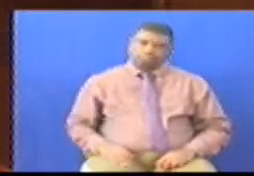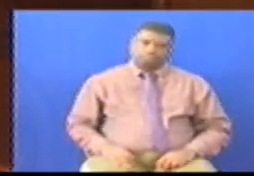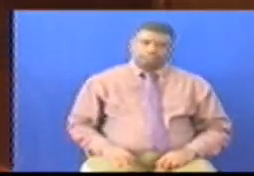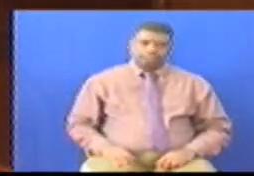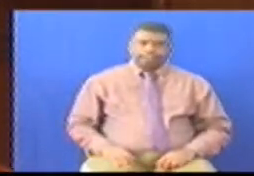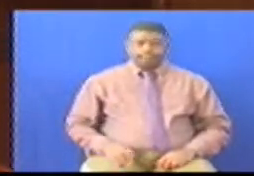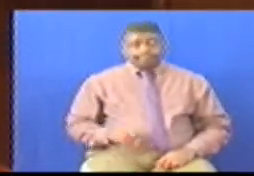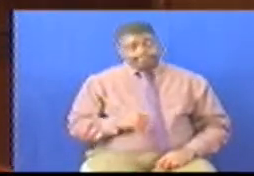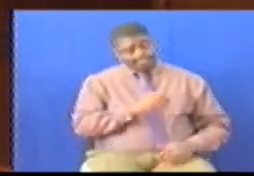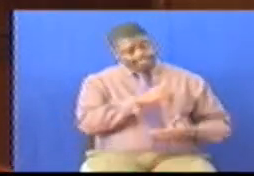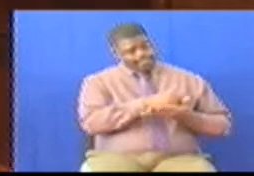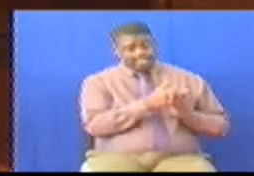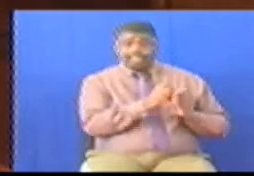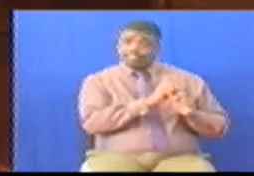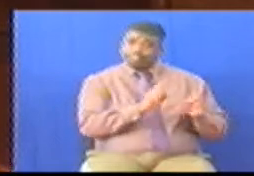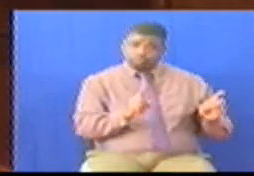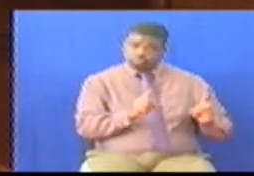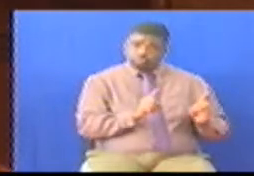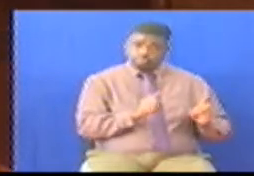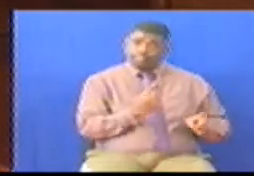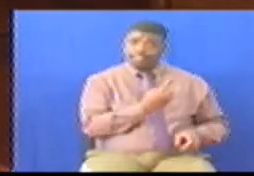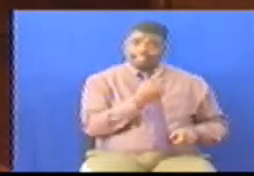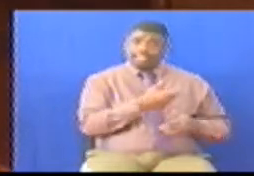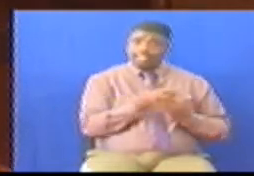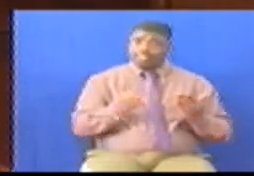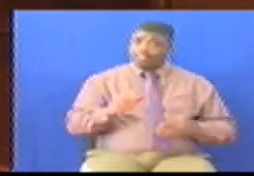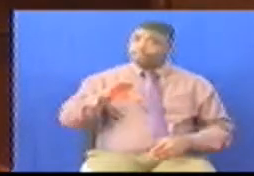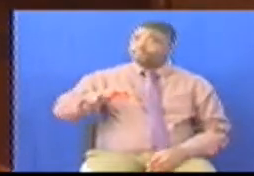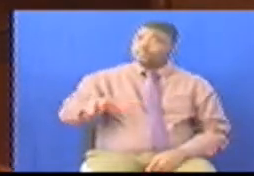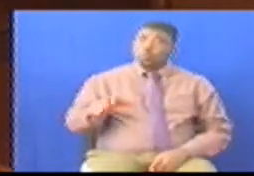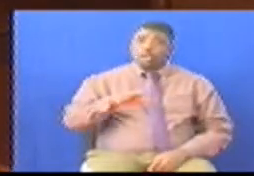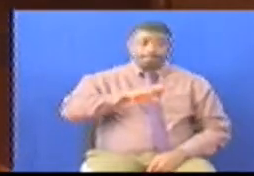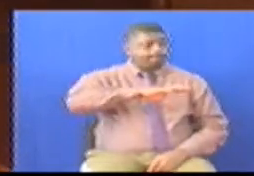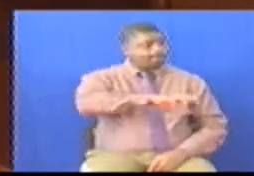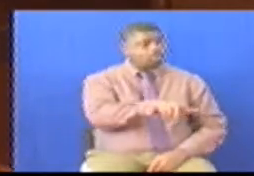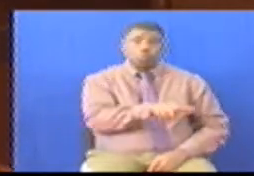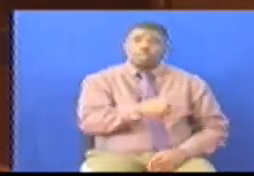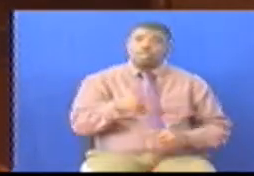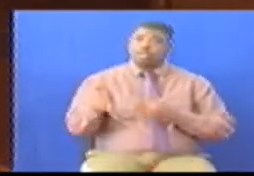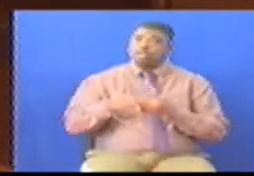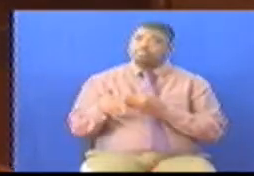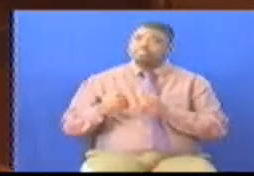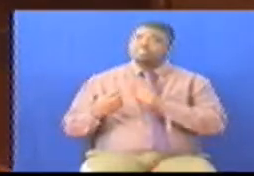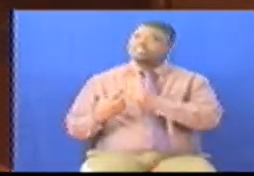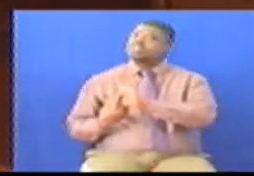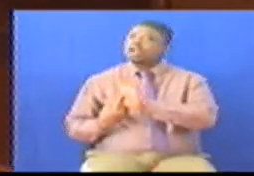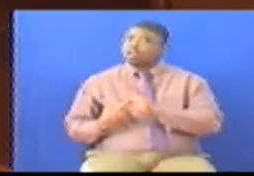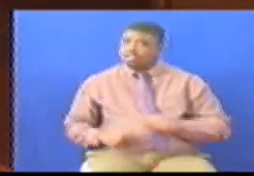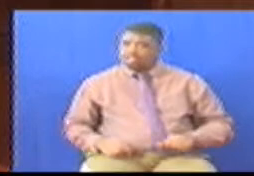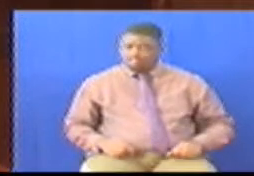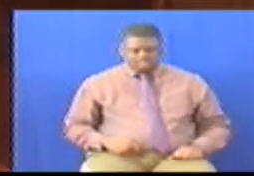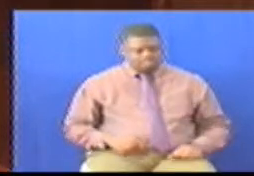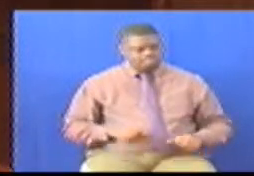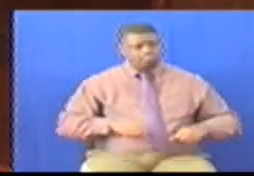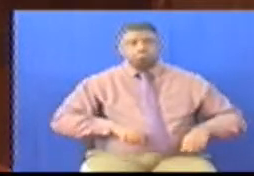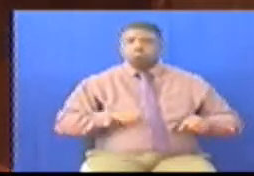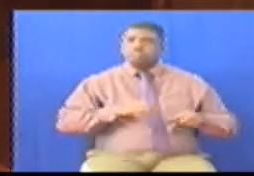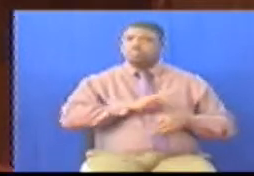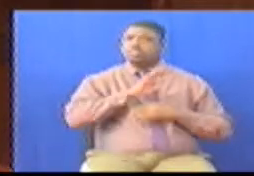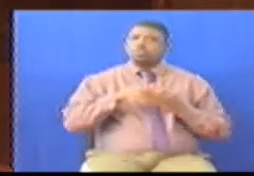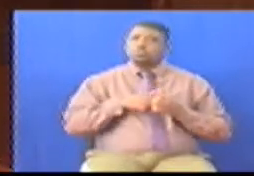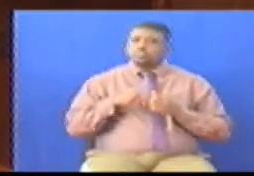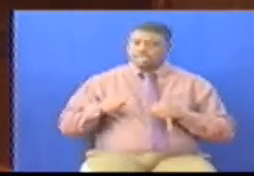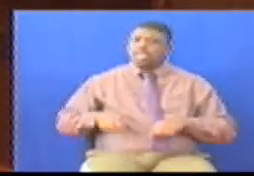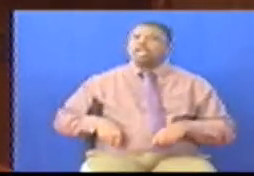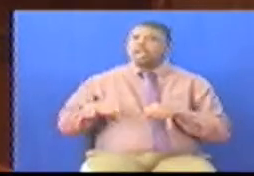katika ngazi ya idara ya ukuu wa idara, lakini hata kule mikoani. Karibia kwenye mikoa zaidi ya 6 mameneja wote kule